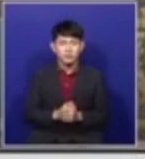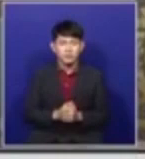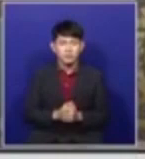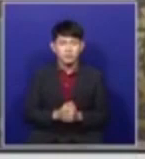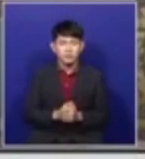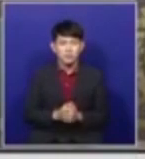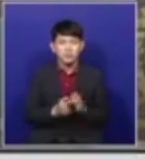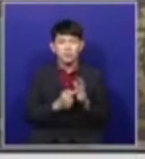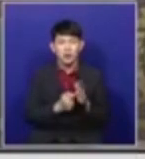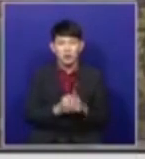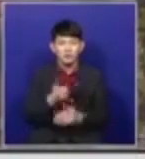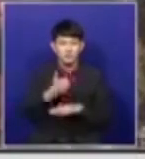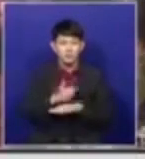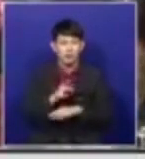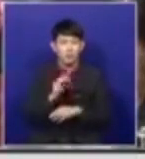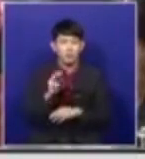เต็มที่ลำจีท่านชอบพูดใช่ไหมท่านทีคลังผมเยียวยาไปทุกกลุ่มแล้วว่าประกันสังคมก็ใช้เงินประกันสังคม